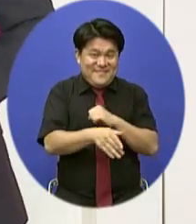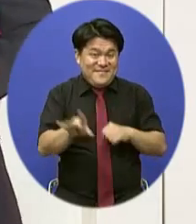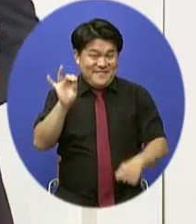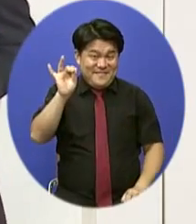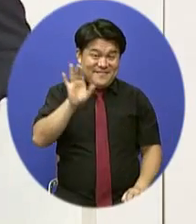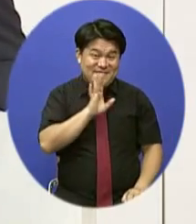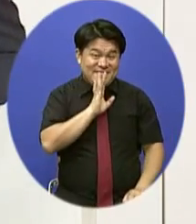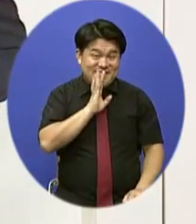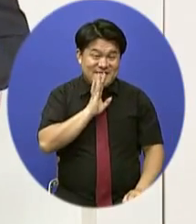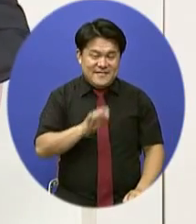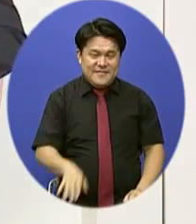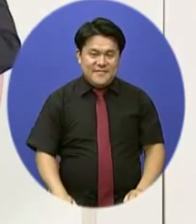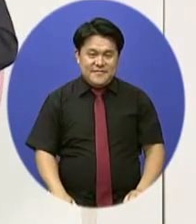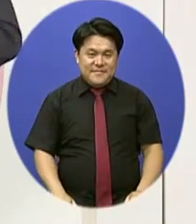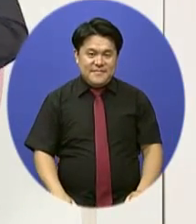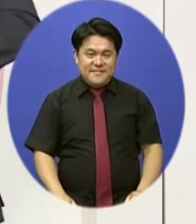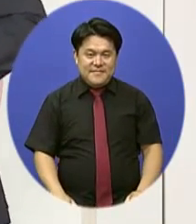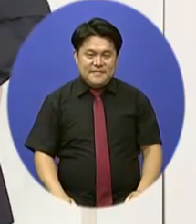아이 정하라.